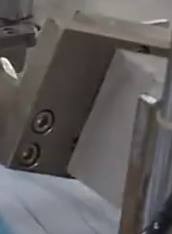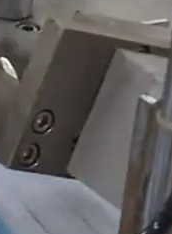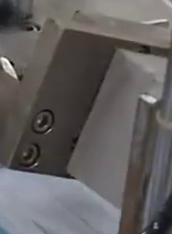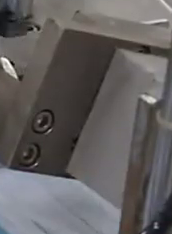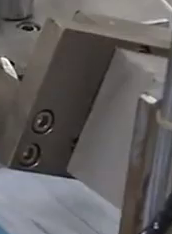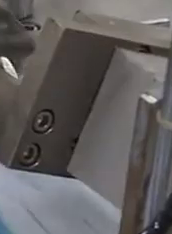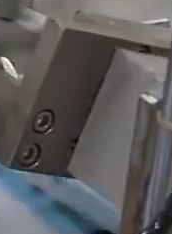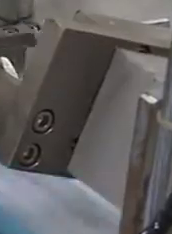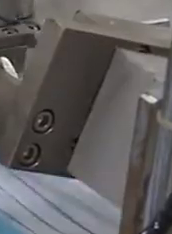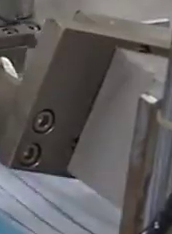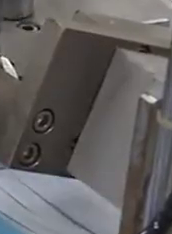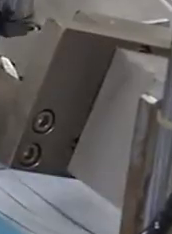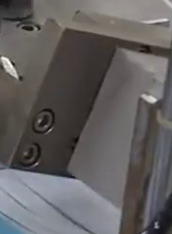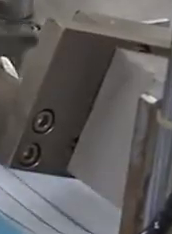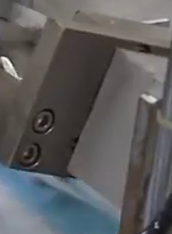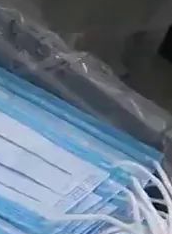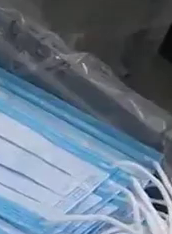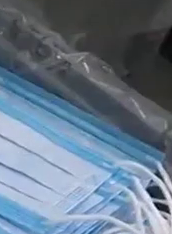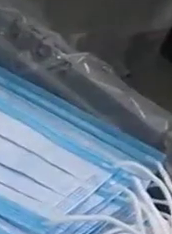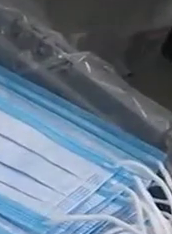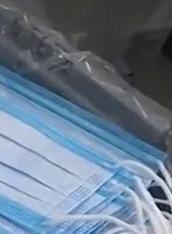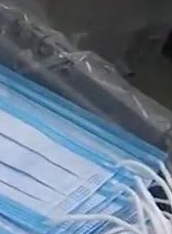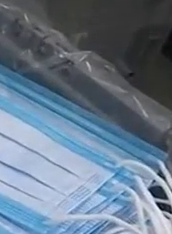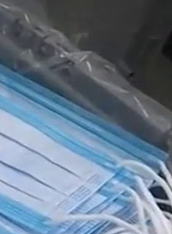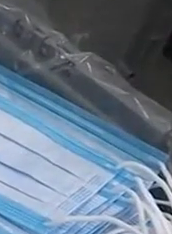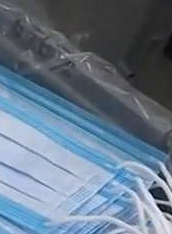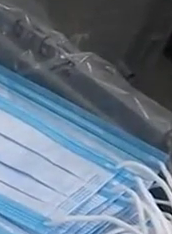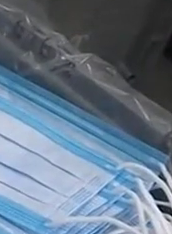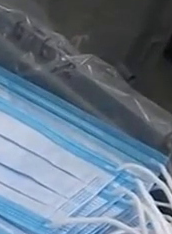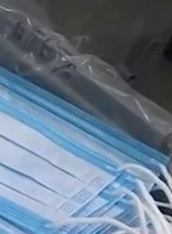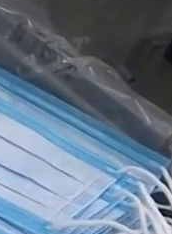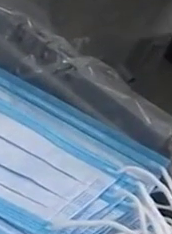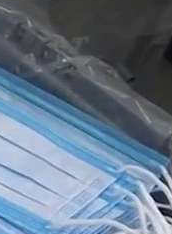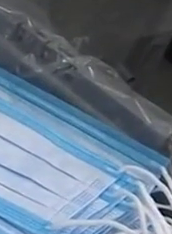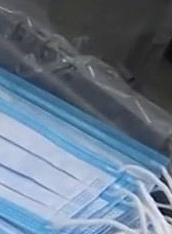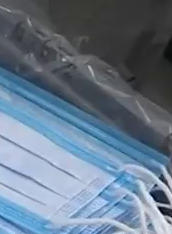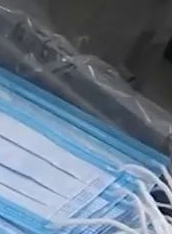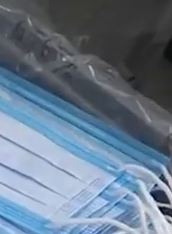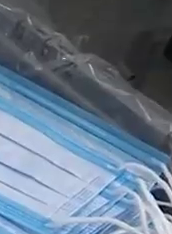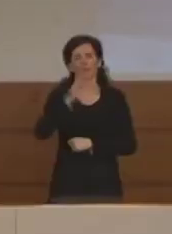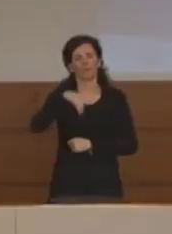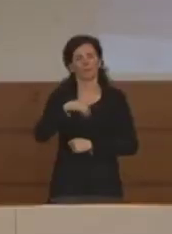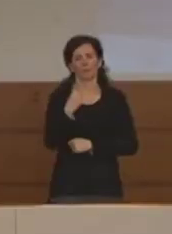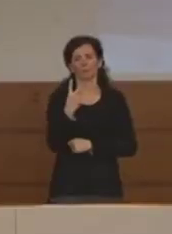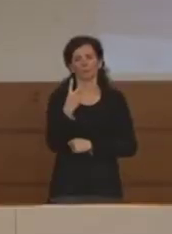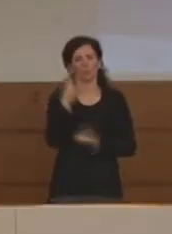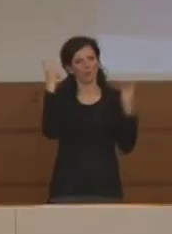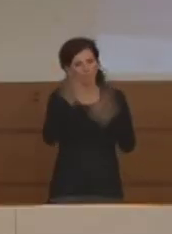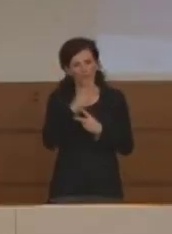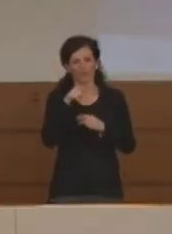soprattutto per quello che riguarda le mascherine, quelle FFP2, che sono quelle più